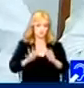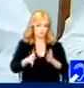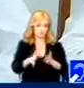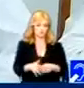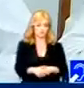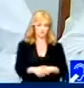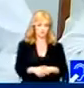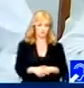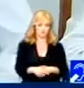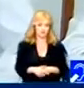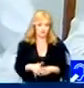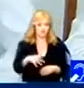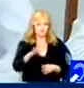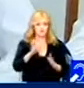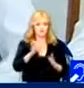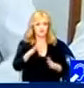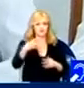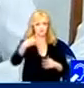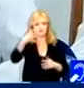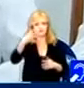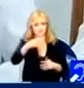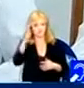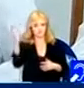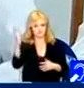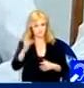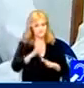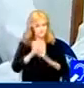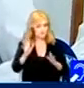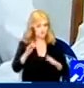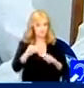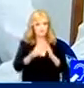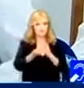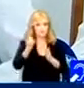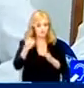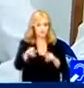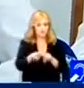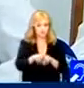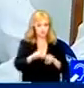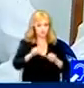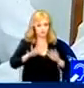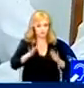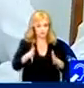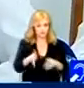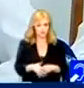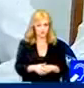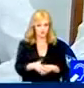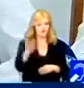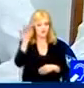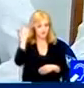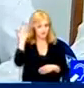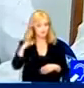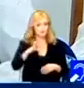de spus că da, de la 40 de ani, dacă înainte aceste accidente sau catastrofe ele se înregistrau